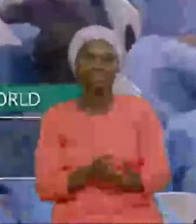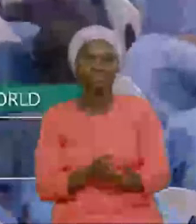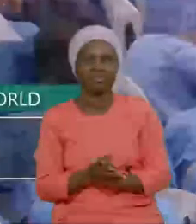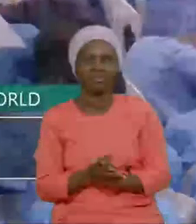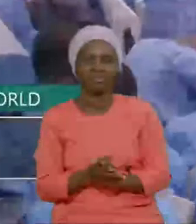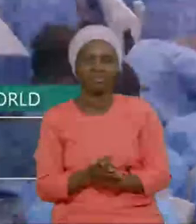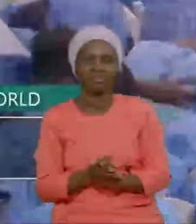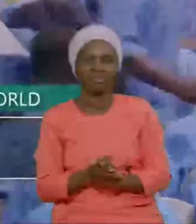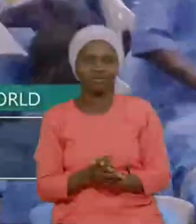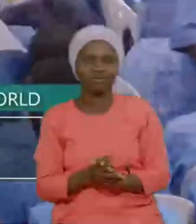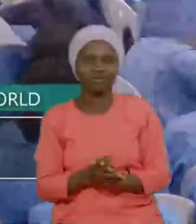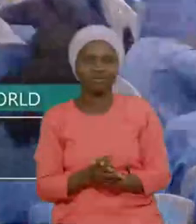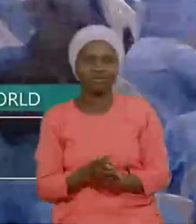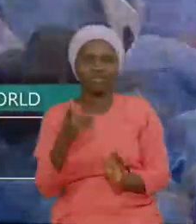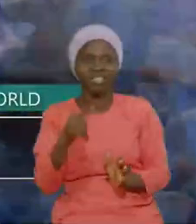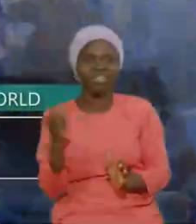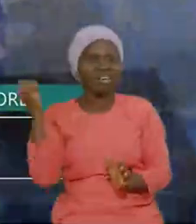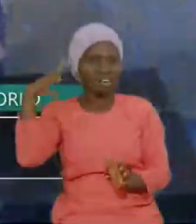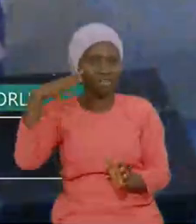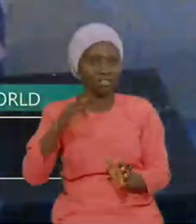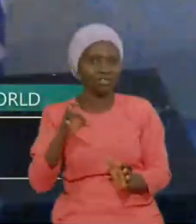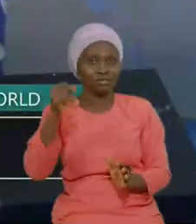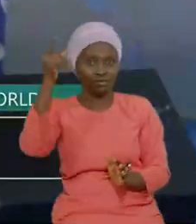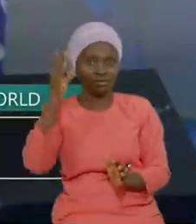J'ai dit, tu vas avancer.